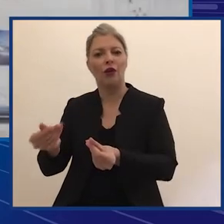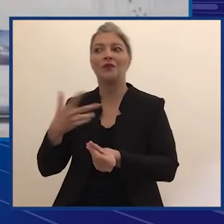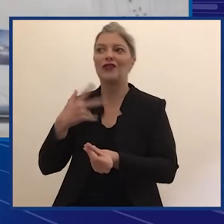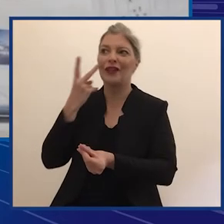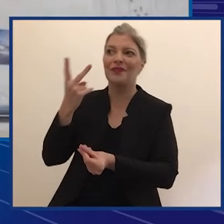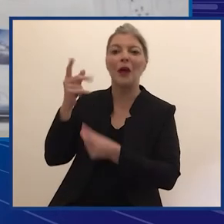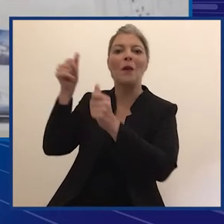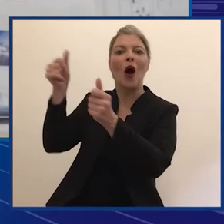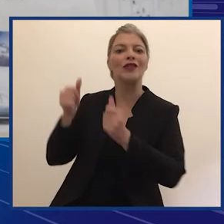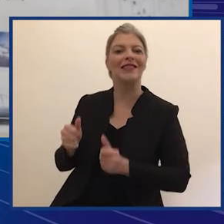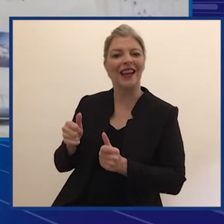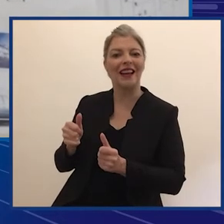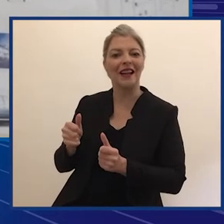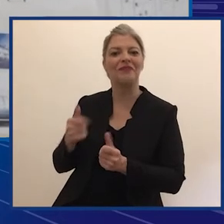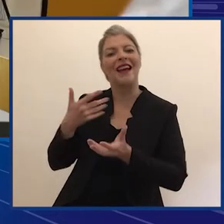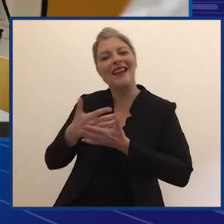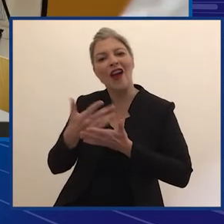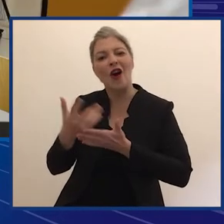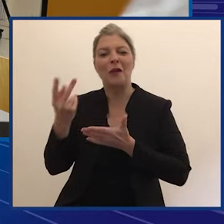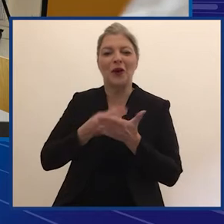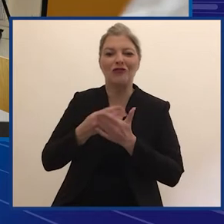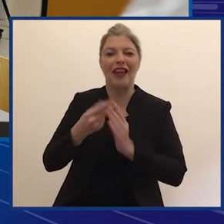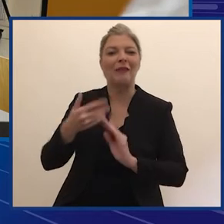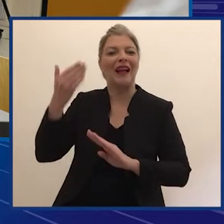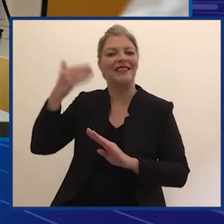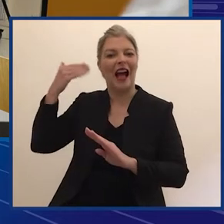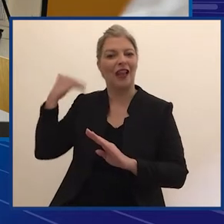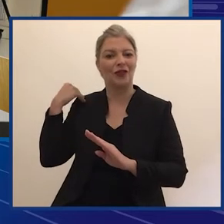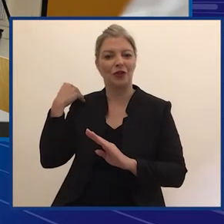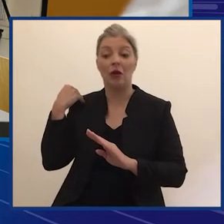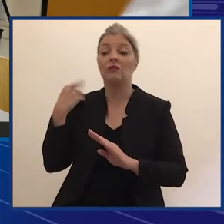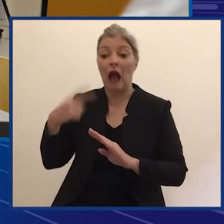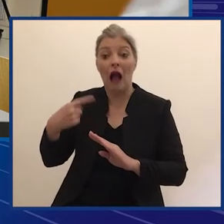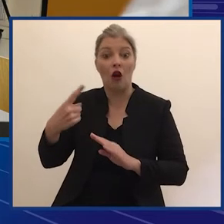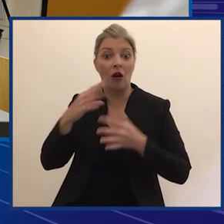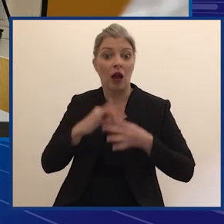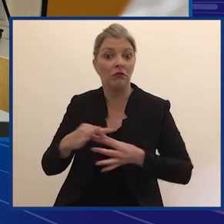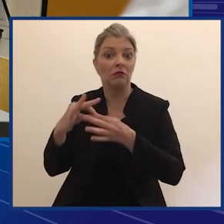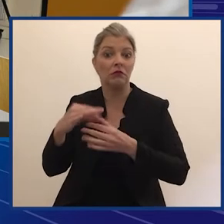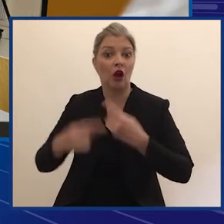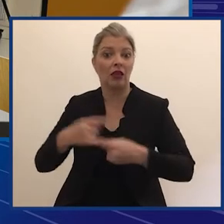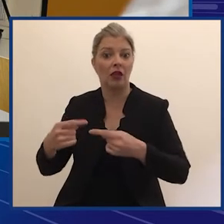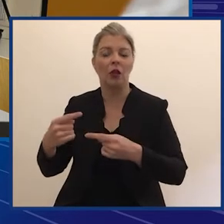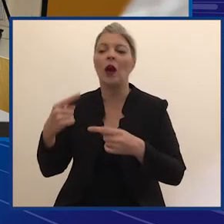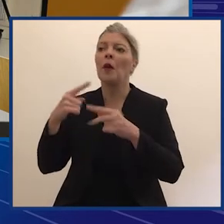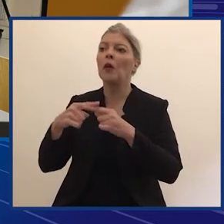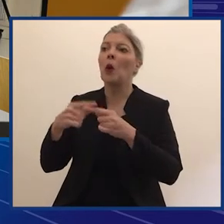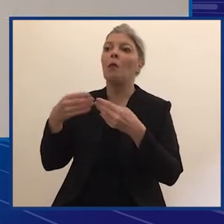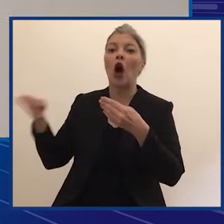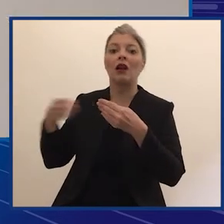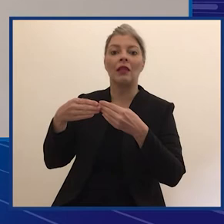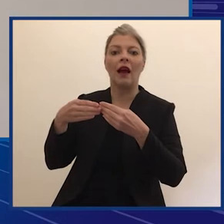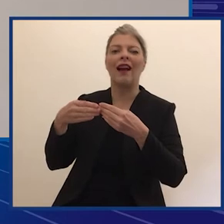progetti che abbiamo svolto in passato e che stiamo svolgendo ancora adesso. Se guardate dietro la porta esistono tutta una serie di